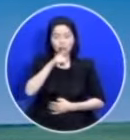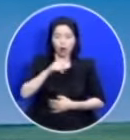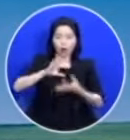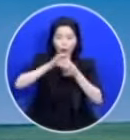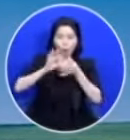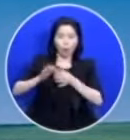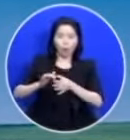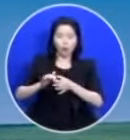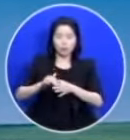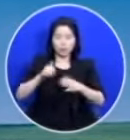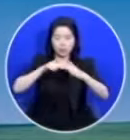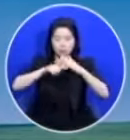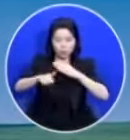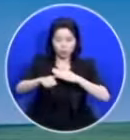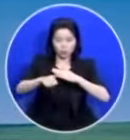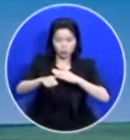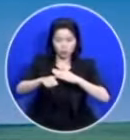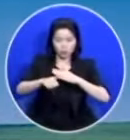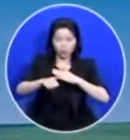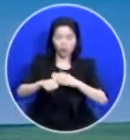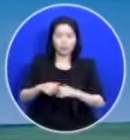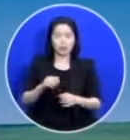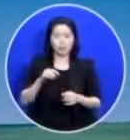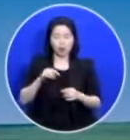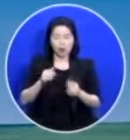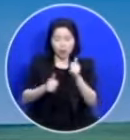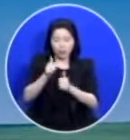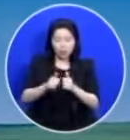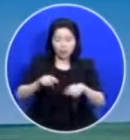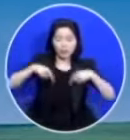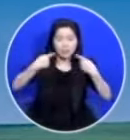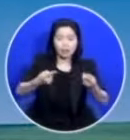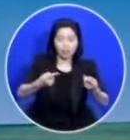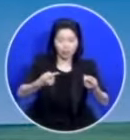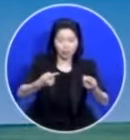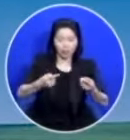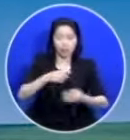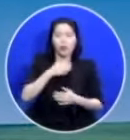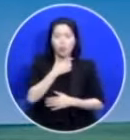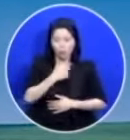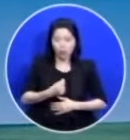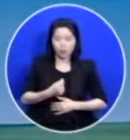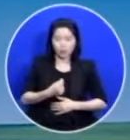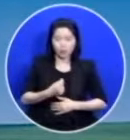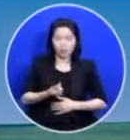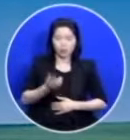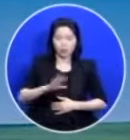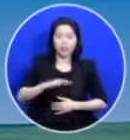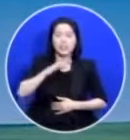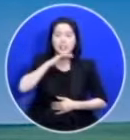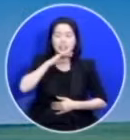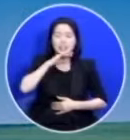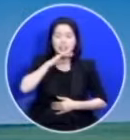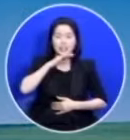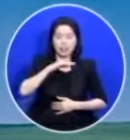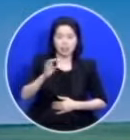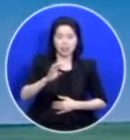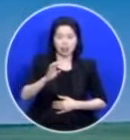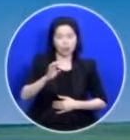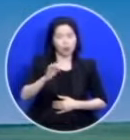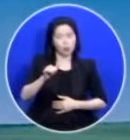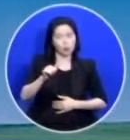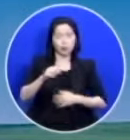국가대표로 한번 나가보는게 꿈이었어요 근데 늦은 나이 34살에 올림픽 대표가 됐습니다 얼마나